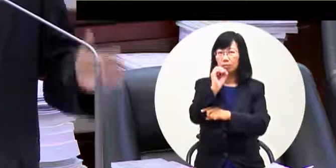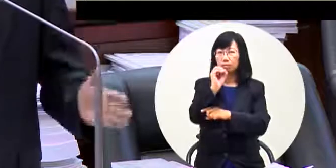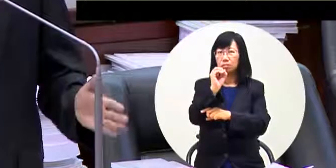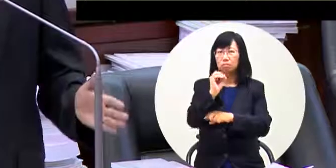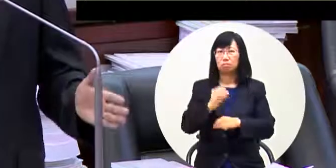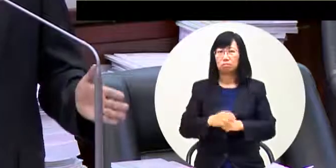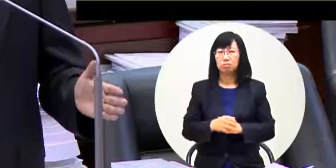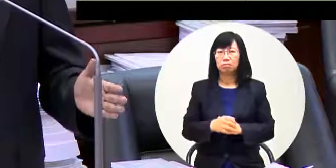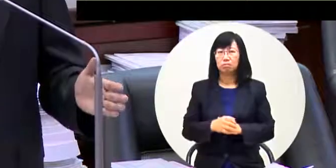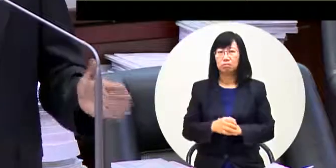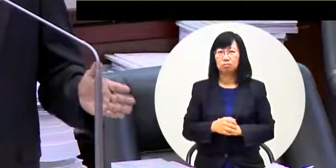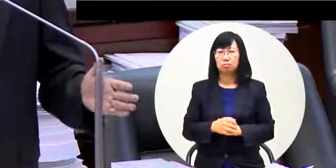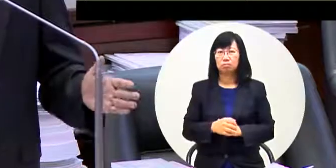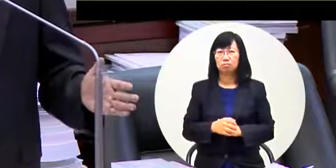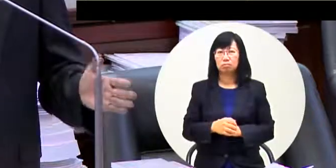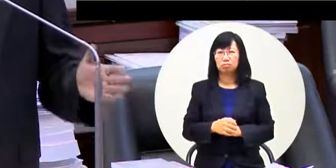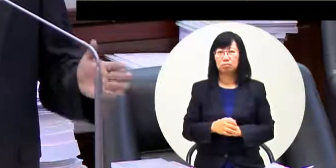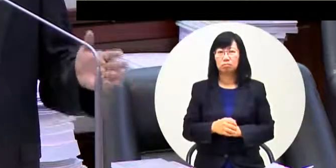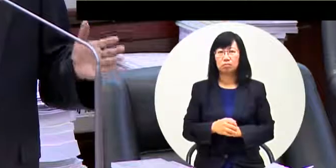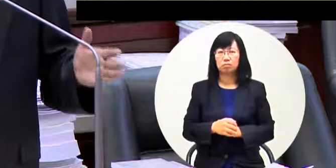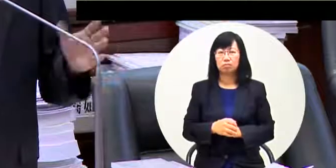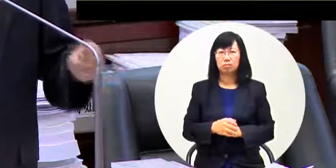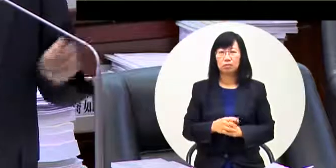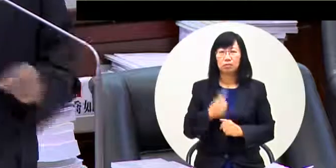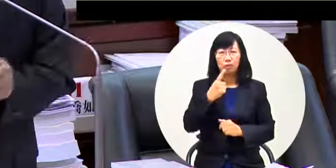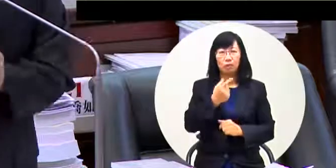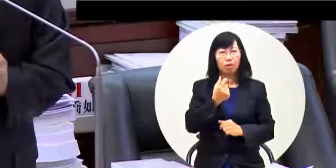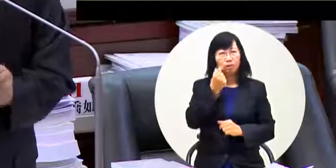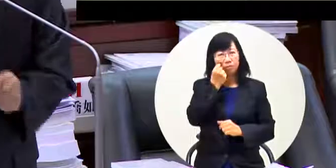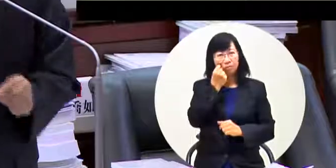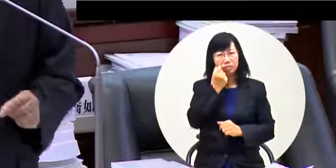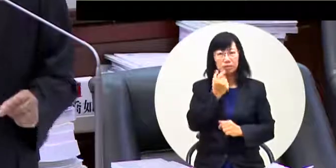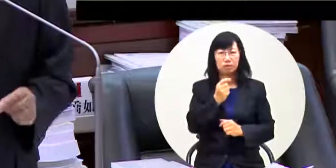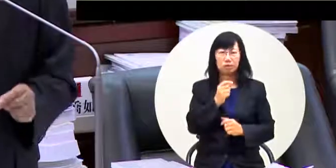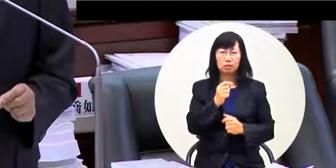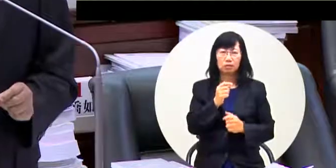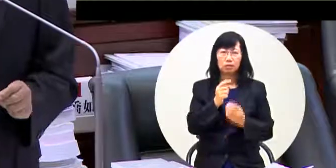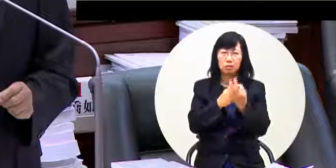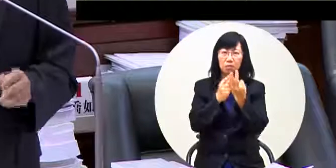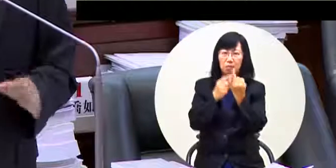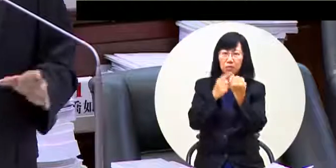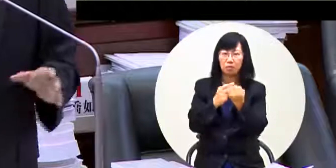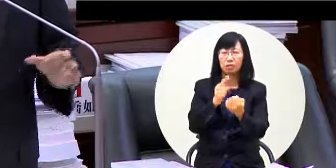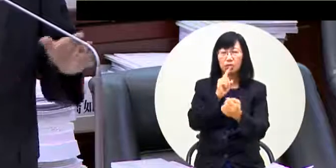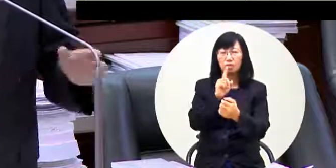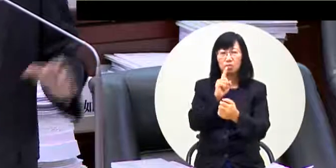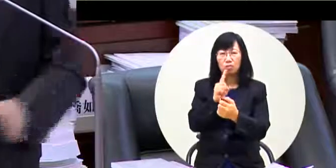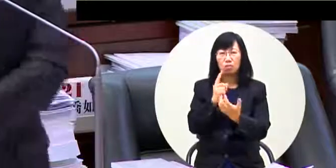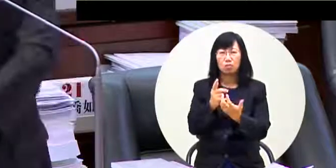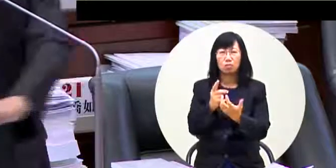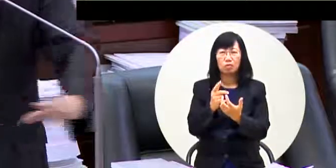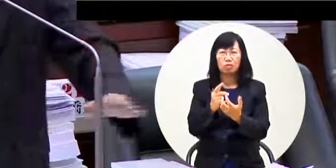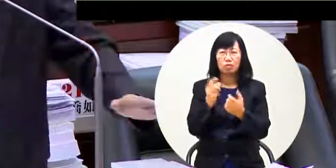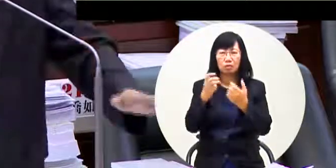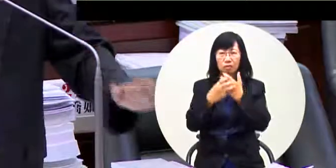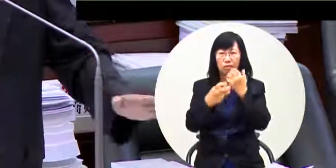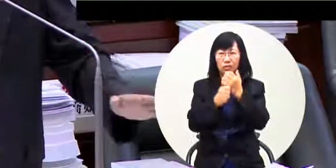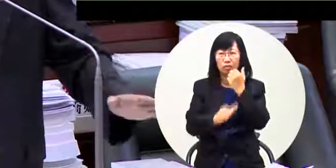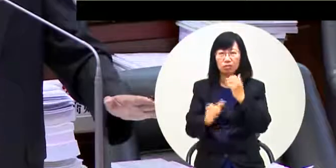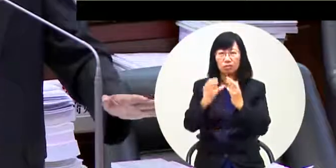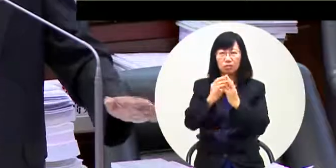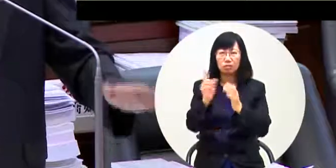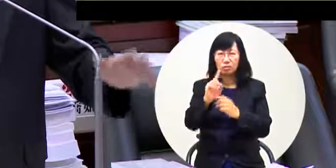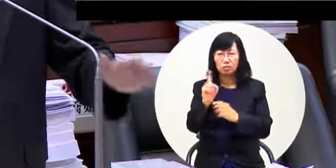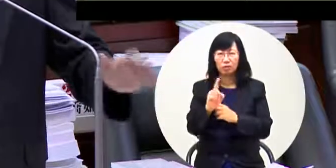也不忍苛责卫生局这样的微小的这么少的经费，我们不能讲说乱枪打鸟的政策，而